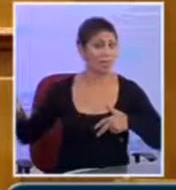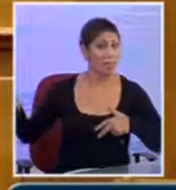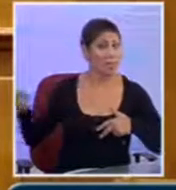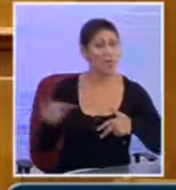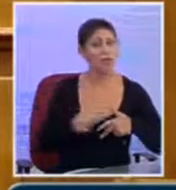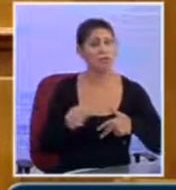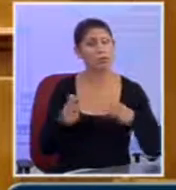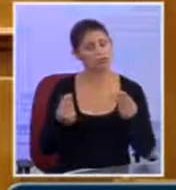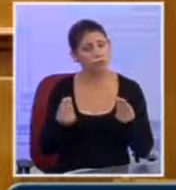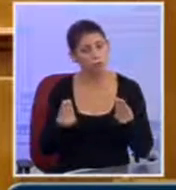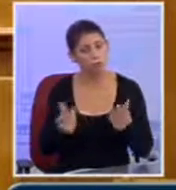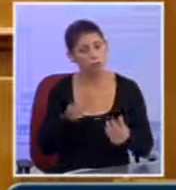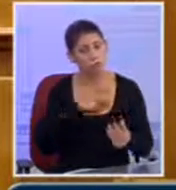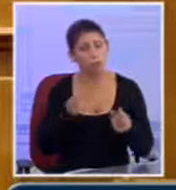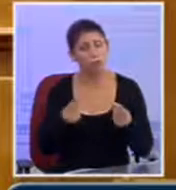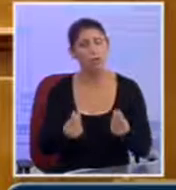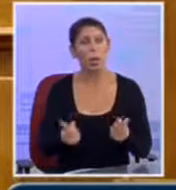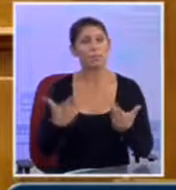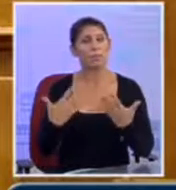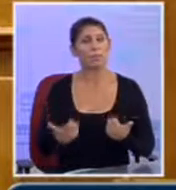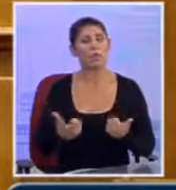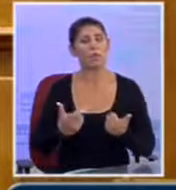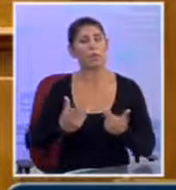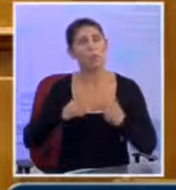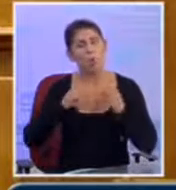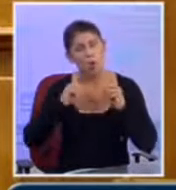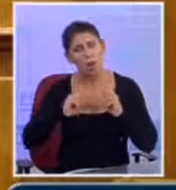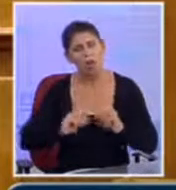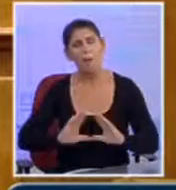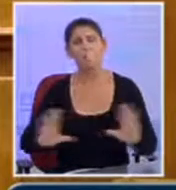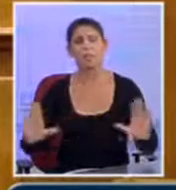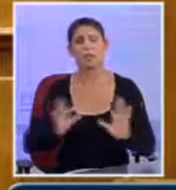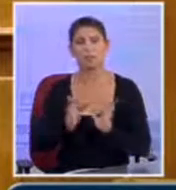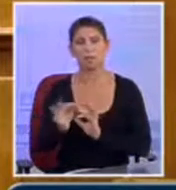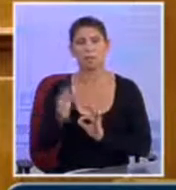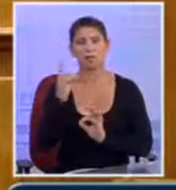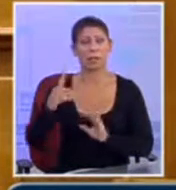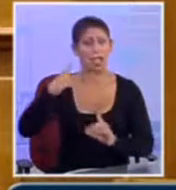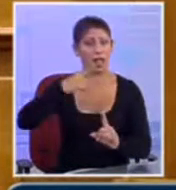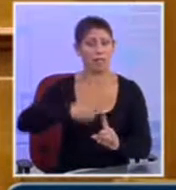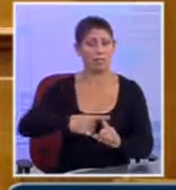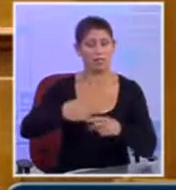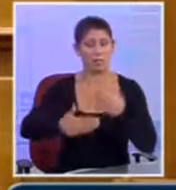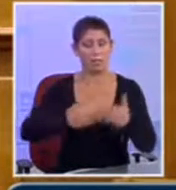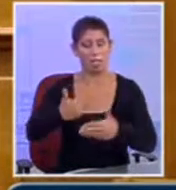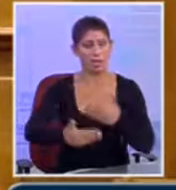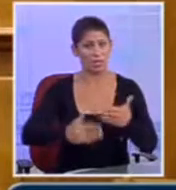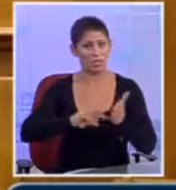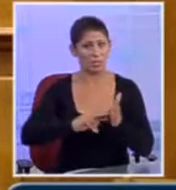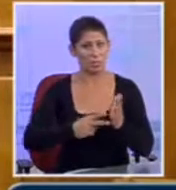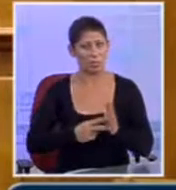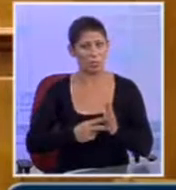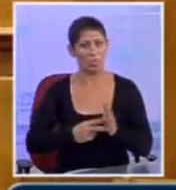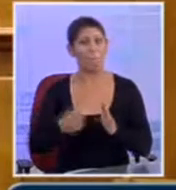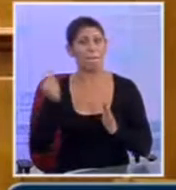σε συντεταγμένο τρόπο, με τη λήψη όλων των απαραίτητων μέτρων, σε μια θετική διαδικασία για την οικονομία,